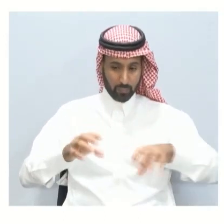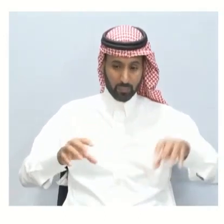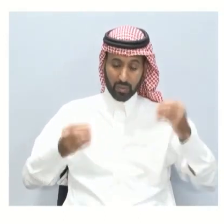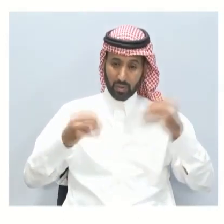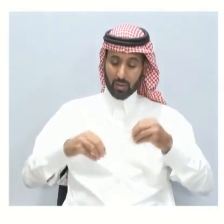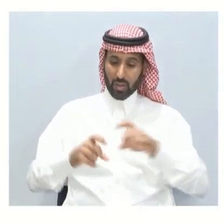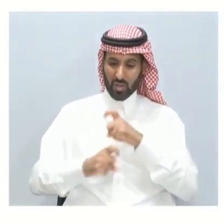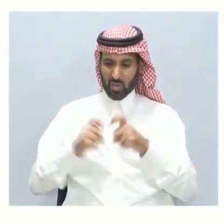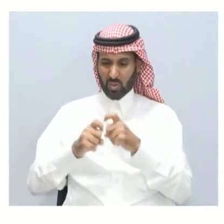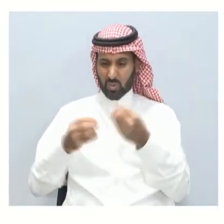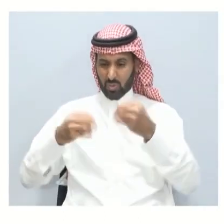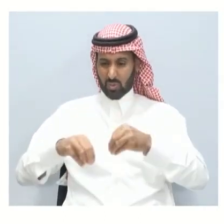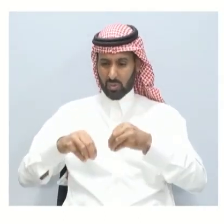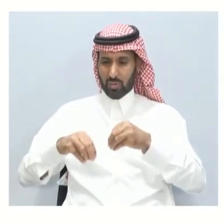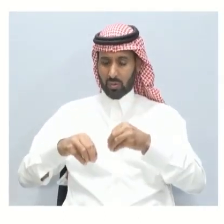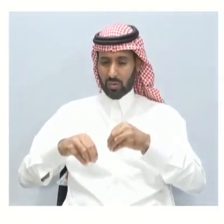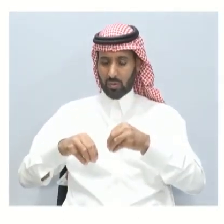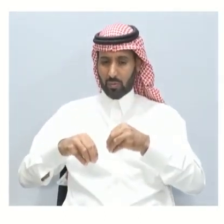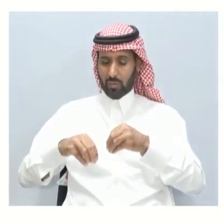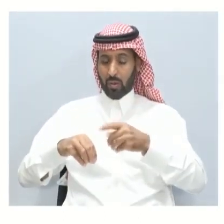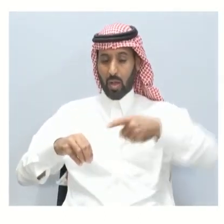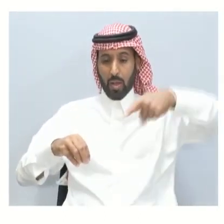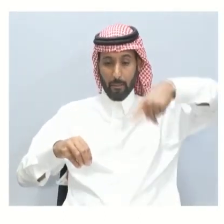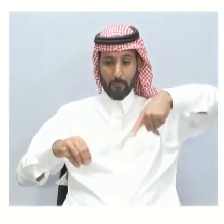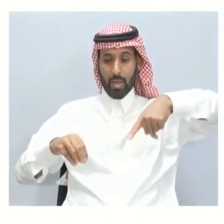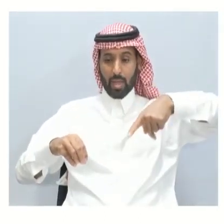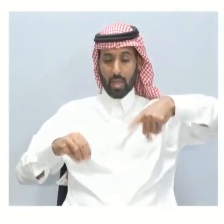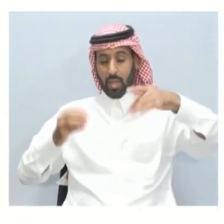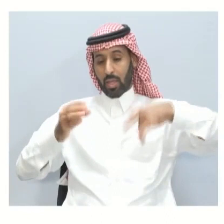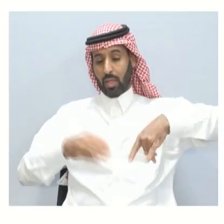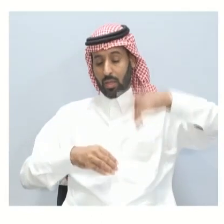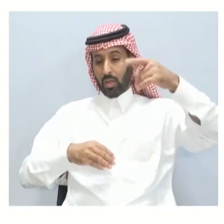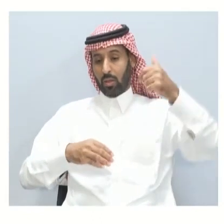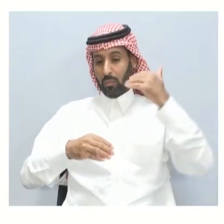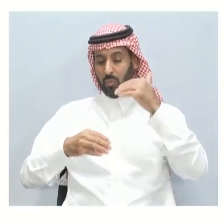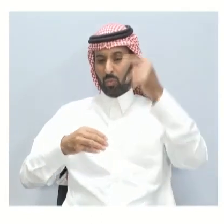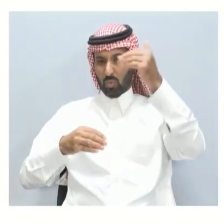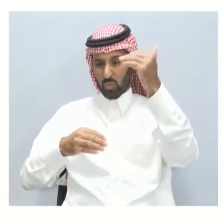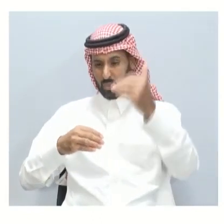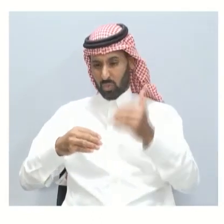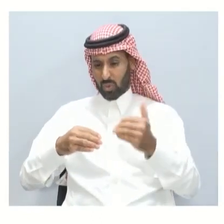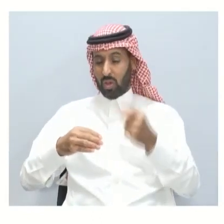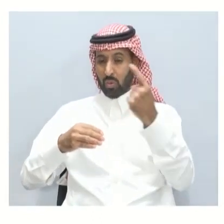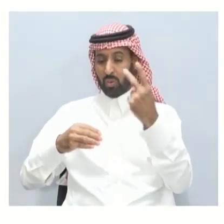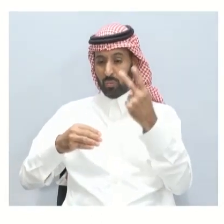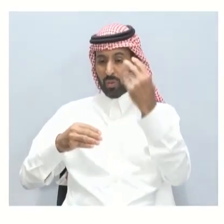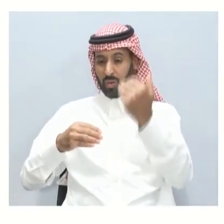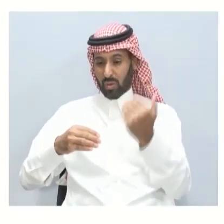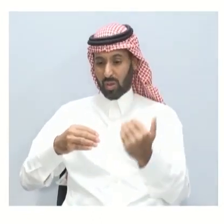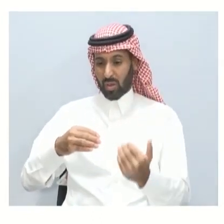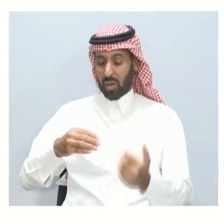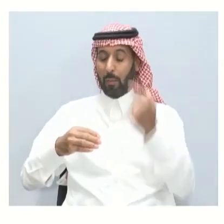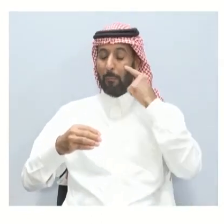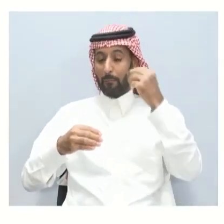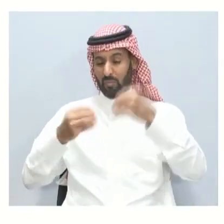تستوعبها ايضا بالنسبه للبيب فئه البي تو بي 3 بي فور بي 5 بي طبعا كلما